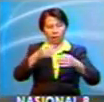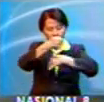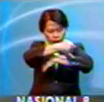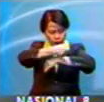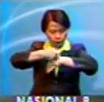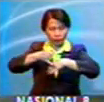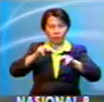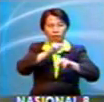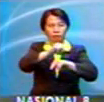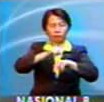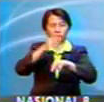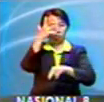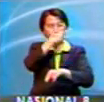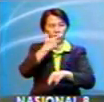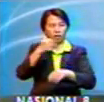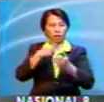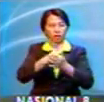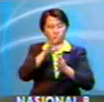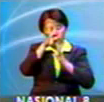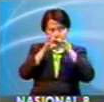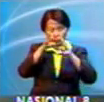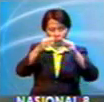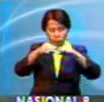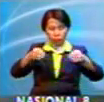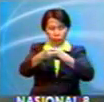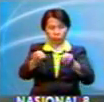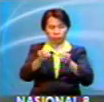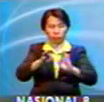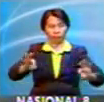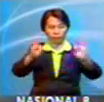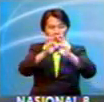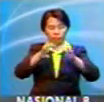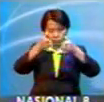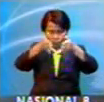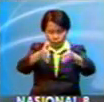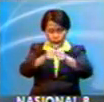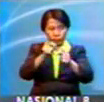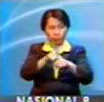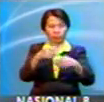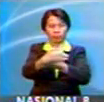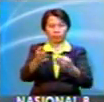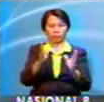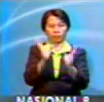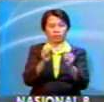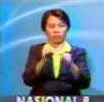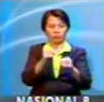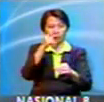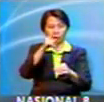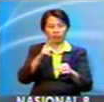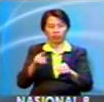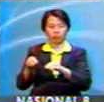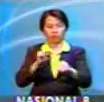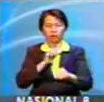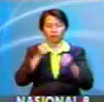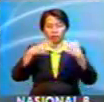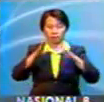yang semula jadi cantik. Dalam menata rias pejabat, ruang terpenting yang perlu diberi perhatian bilik mesyuarat. Untuk mengelak kaki tangan